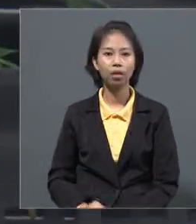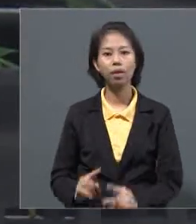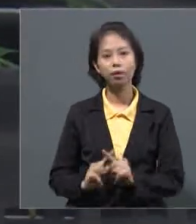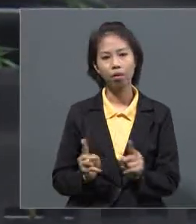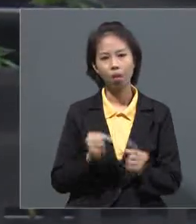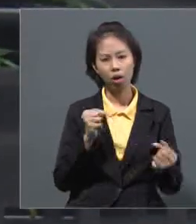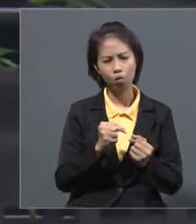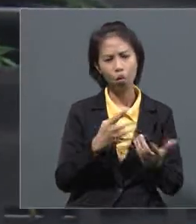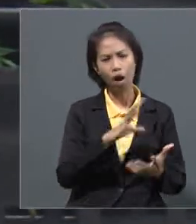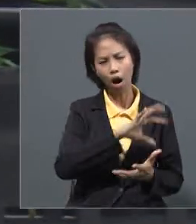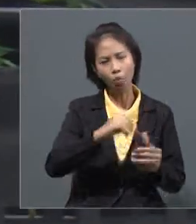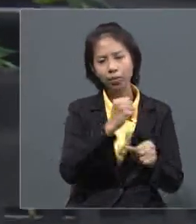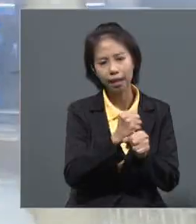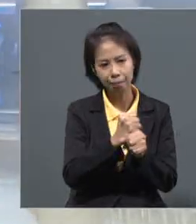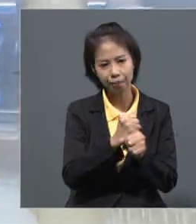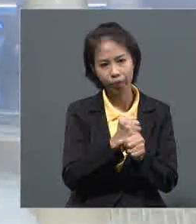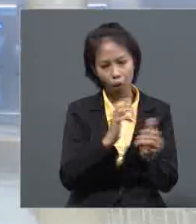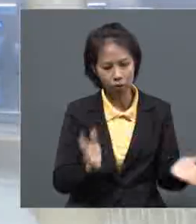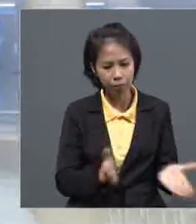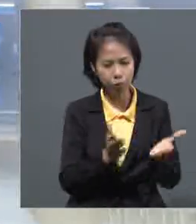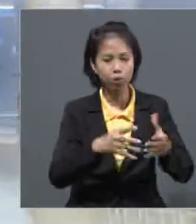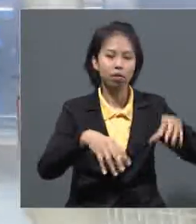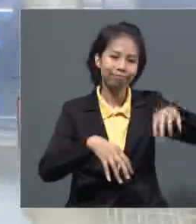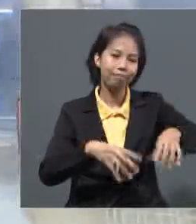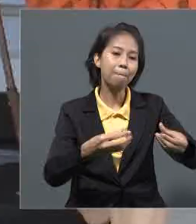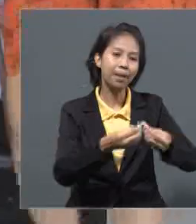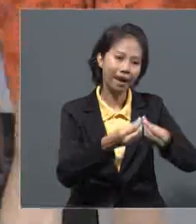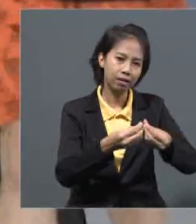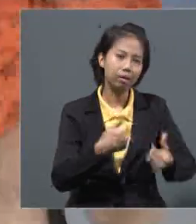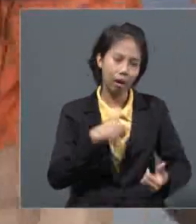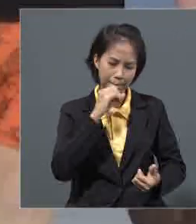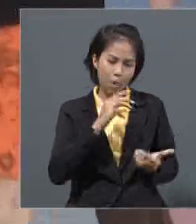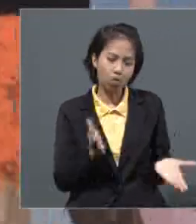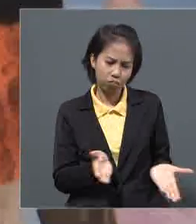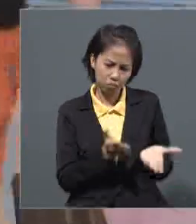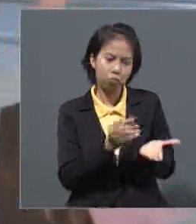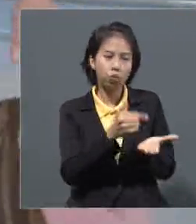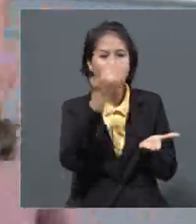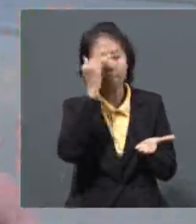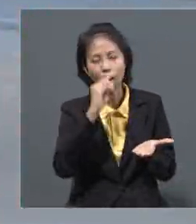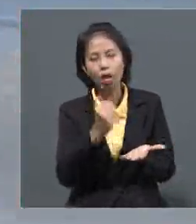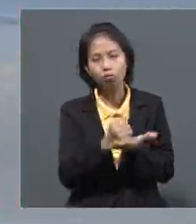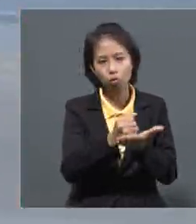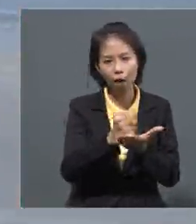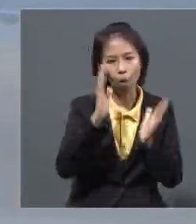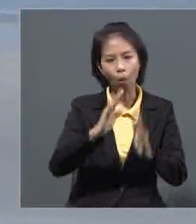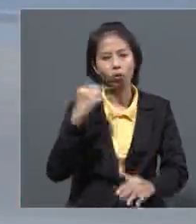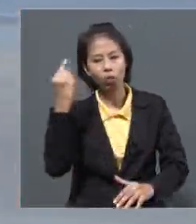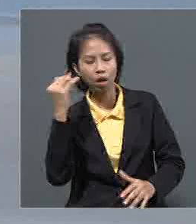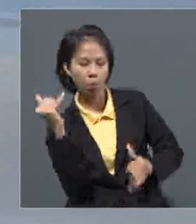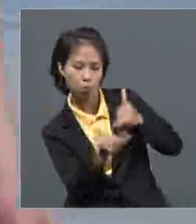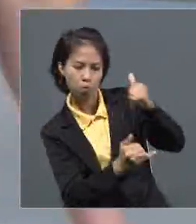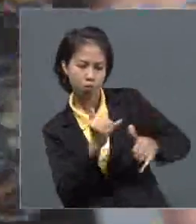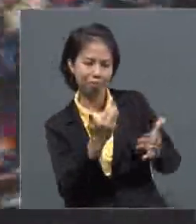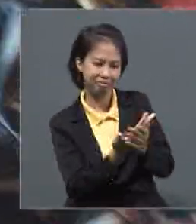Complex ครับทางพรรคภูมิใจไทยเองเห็นด้วยไม่คัดค้านเพราะจะช่วยดึงดูดนักท่องเที่ยวเข้าประเทศมากขึ้นเป็นการสร้างงานสร้างร